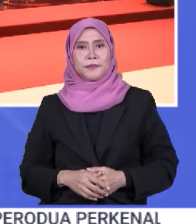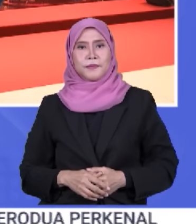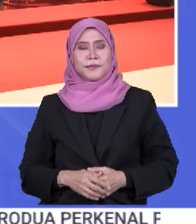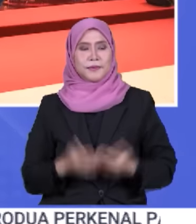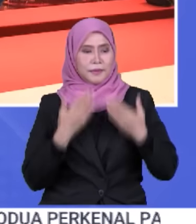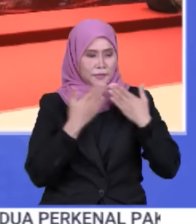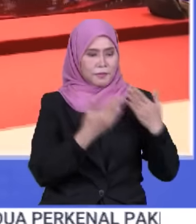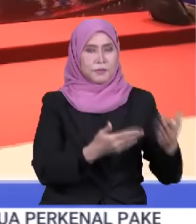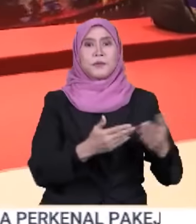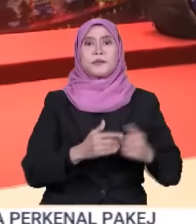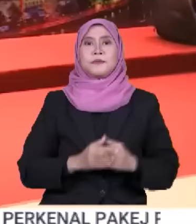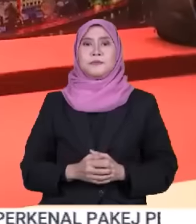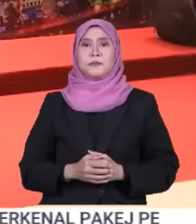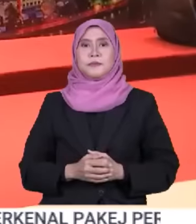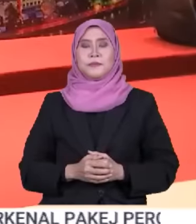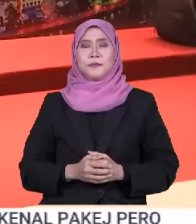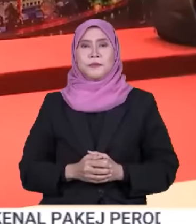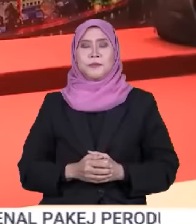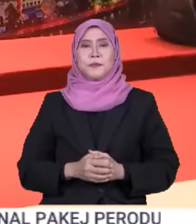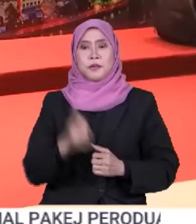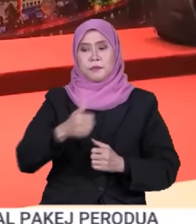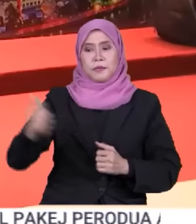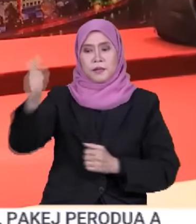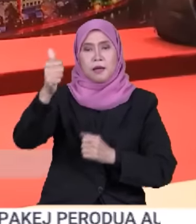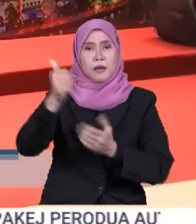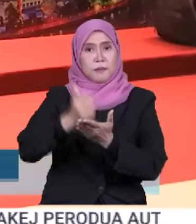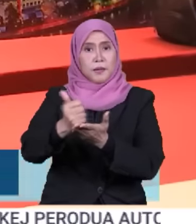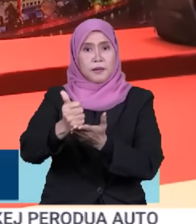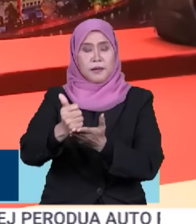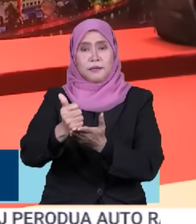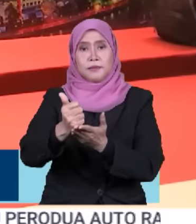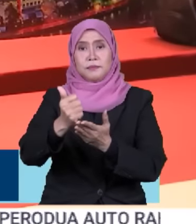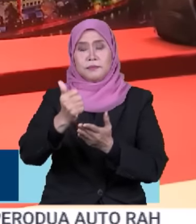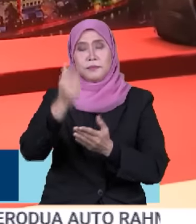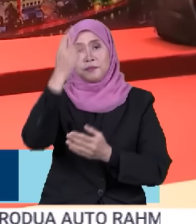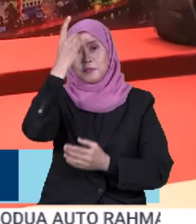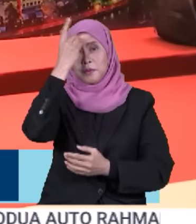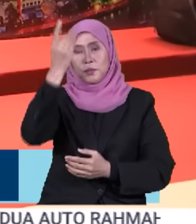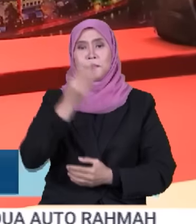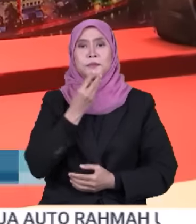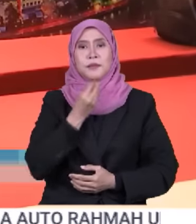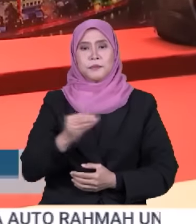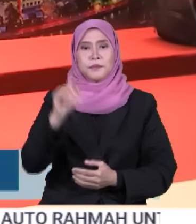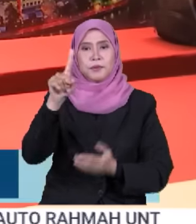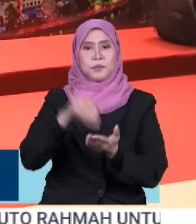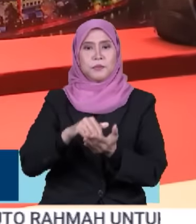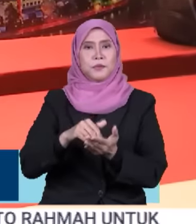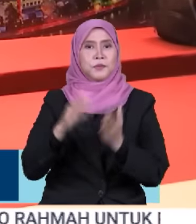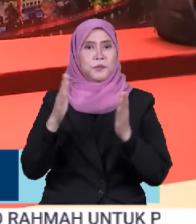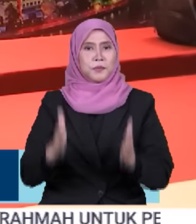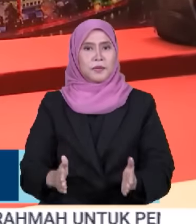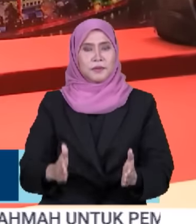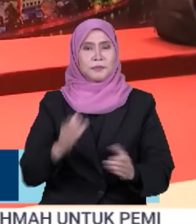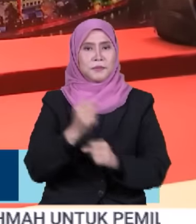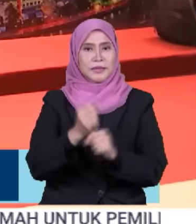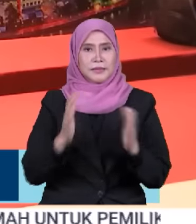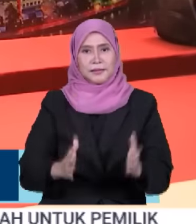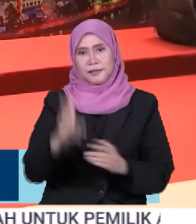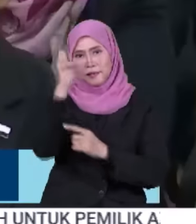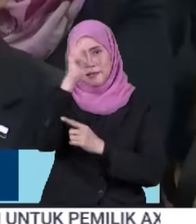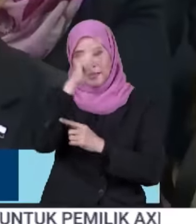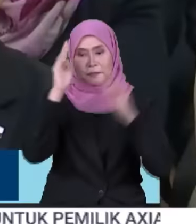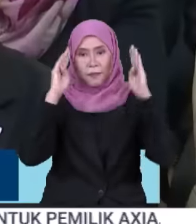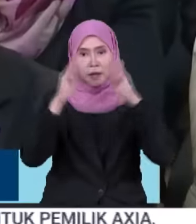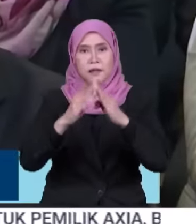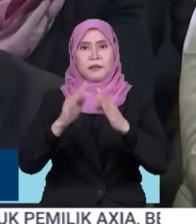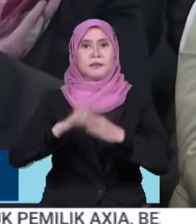Baik, terima kasih. Majlis Amanah Perdana Menteri Dato' Sri Anwar Ibrahim bersama 1,200 penjawat awam negeri Pahang telah pun